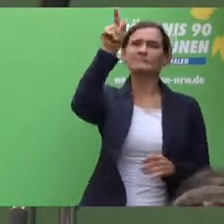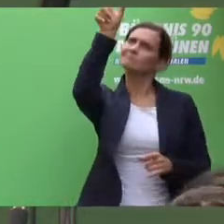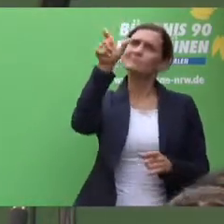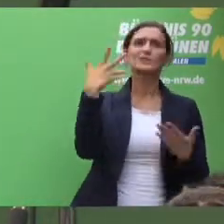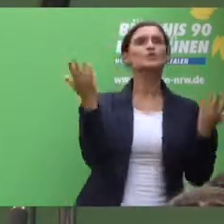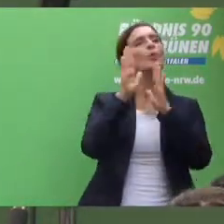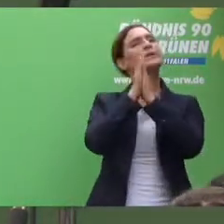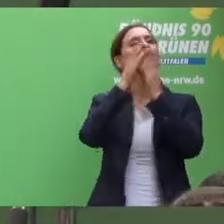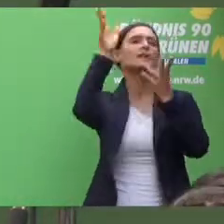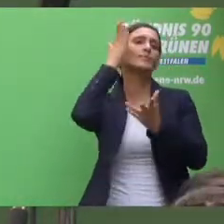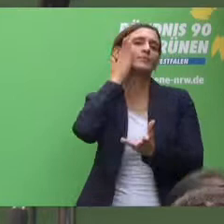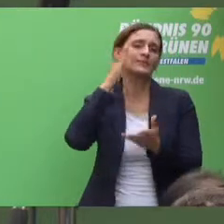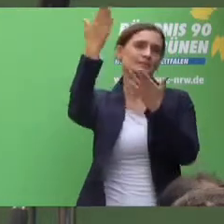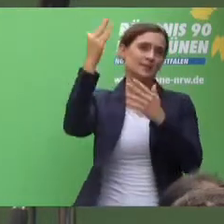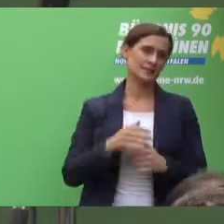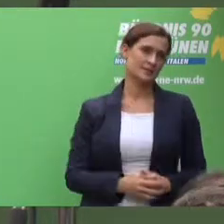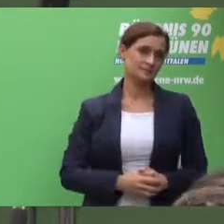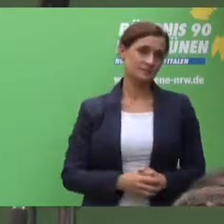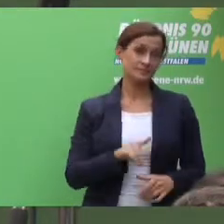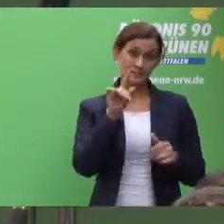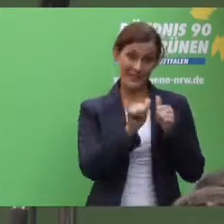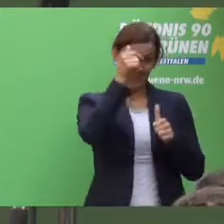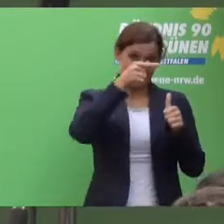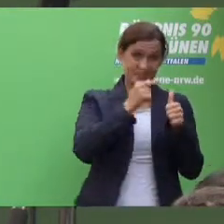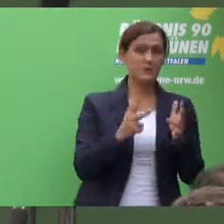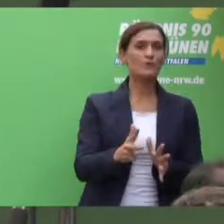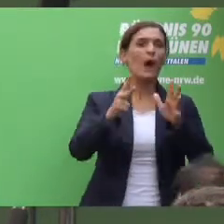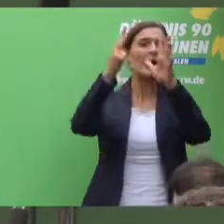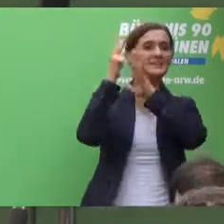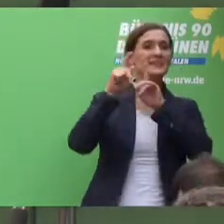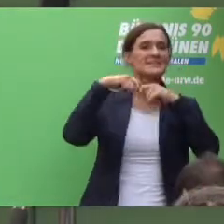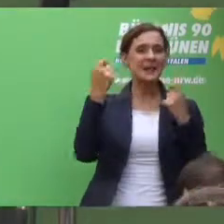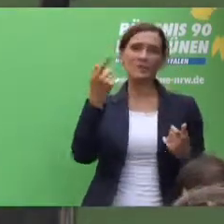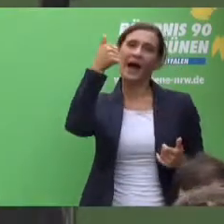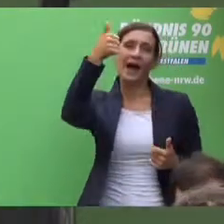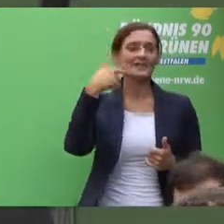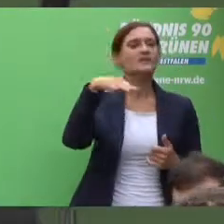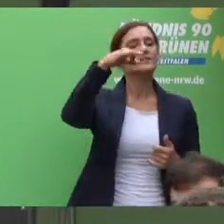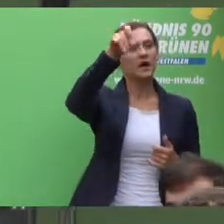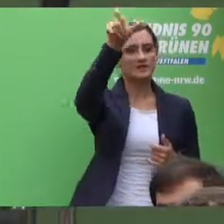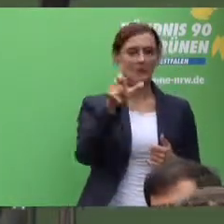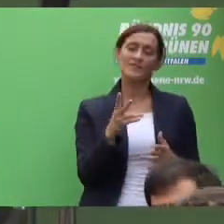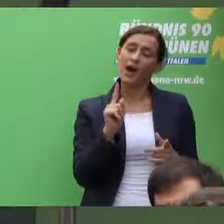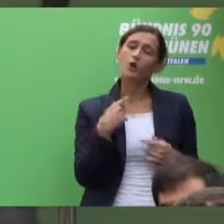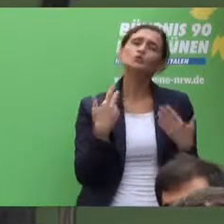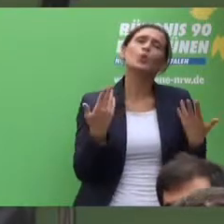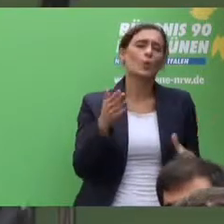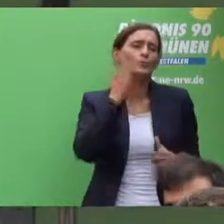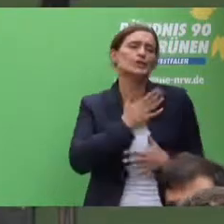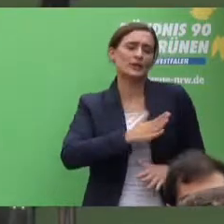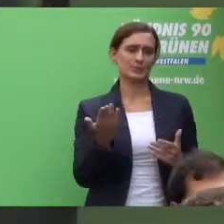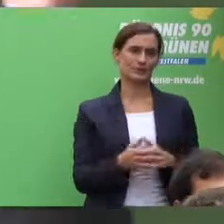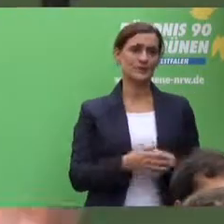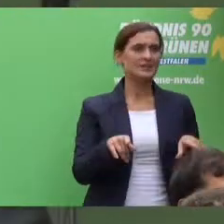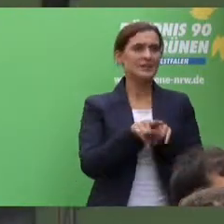Nun, erstens, vor 8 Jahren hatten wir auch mal einen Kanzler, der war so beliebt. Viel beliebter als diese